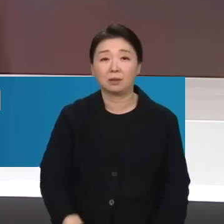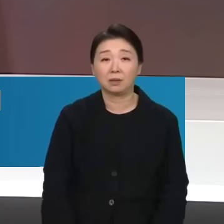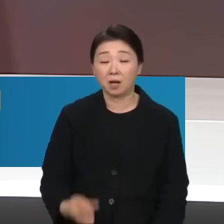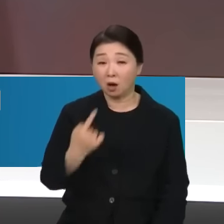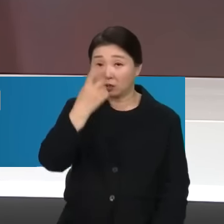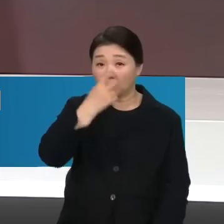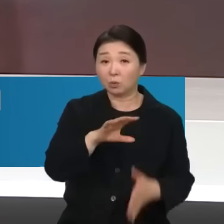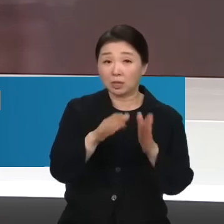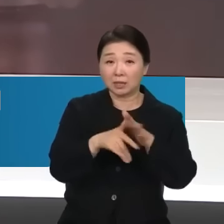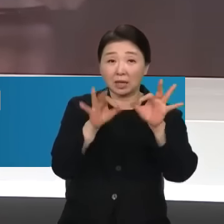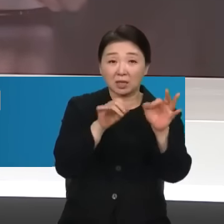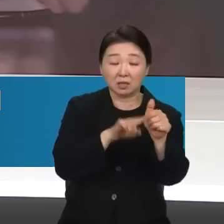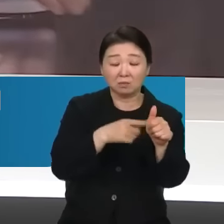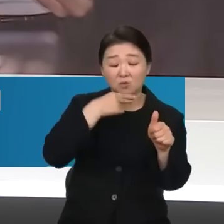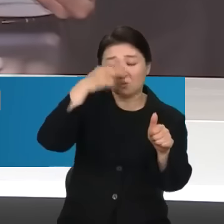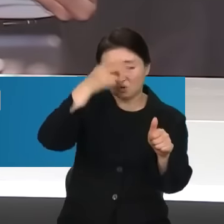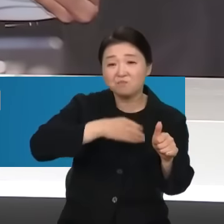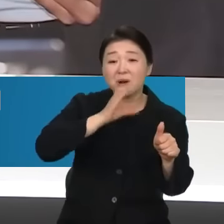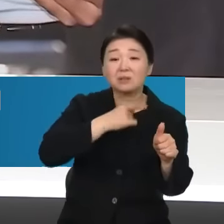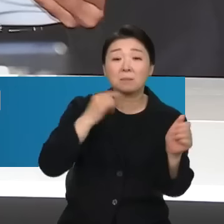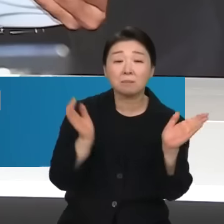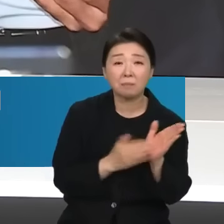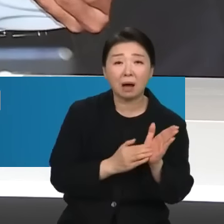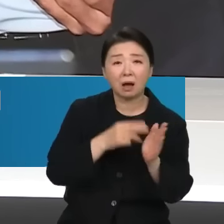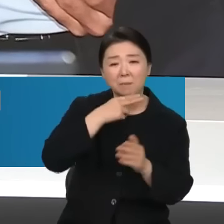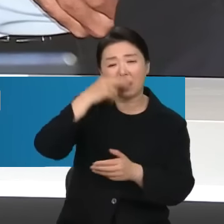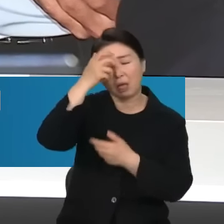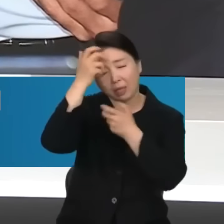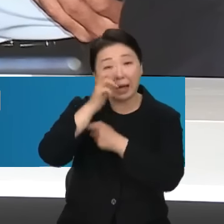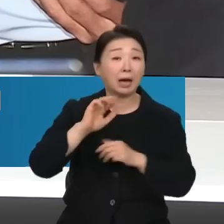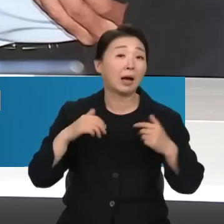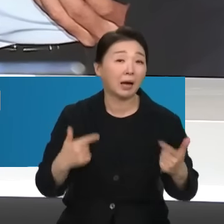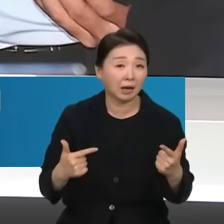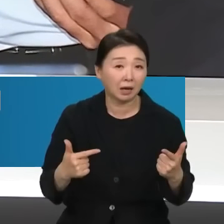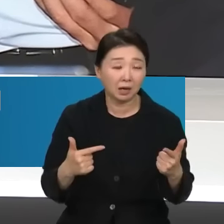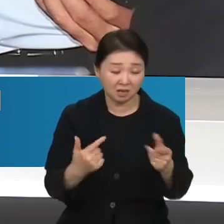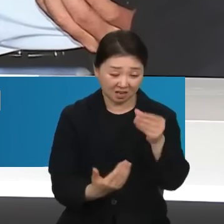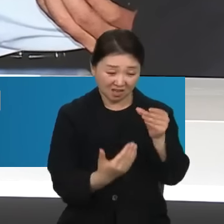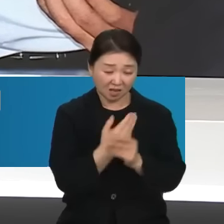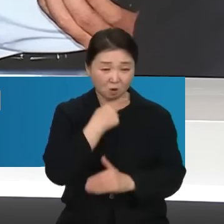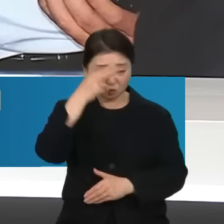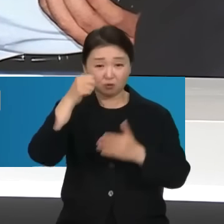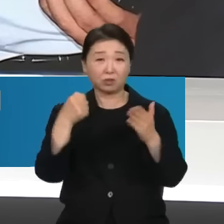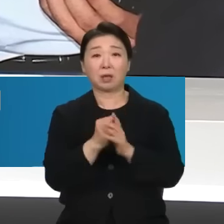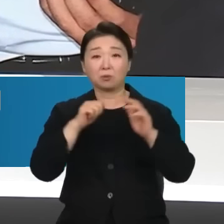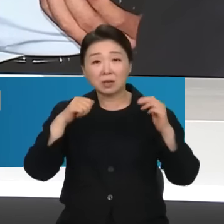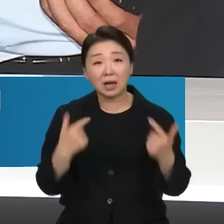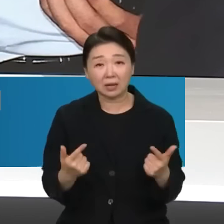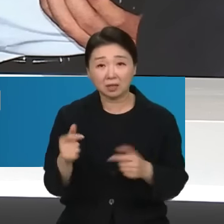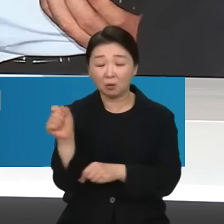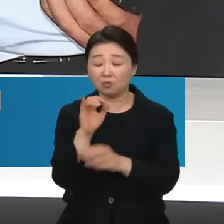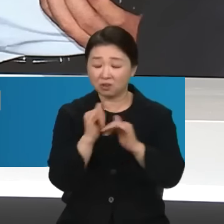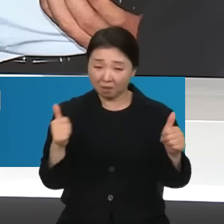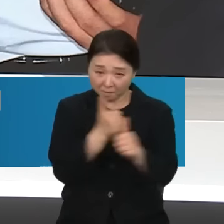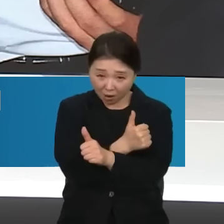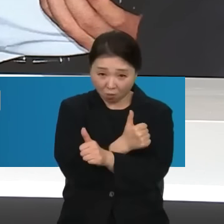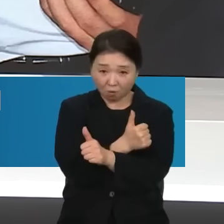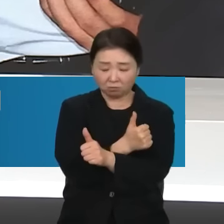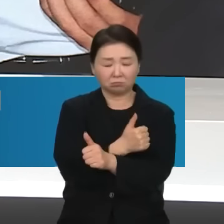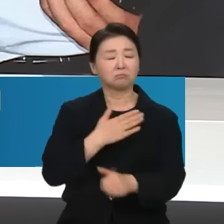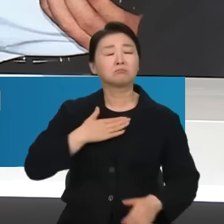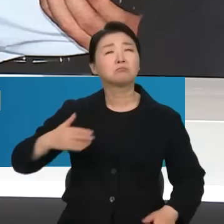어제 조사에서도 김 씨는 술은 마셨지만 만취할 정도는 아니었고 사고도 술 때문에 일어난 게 아니다. 운전자를 바꿔친 것도